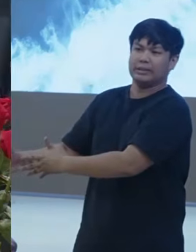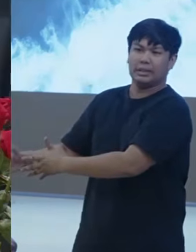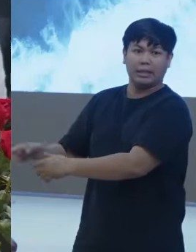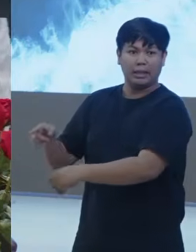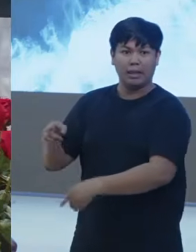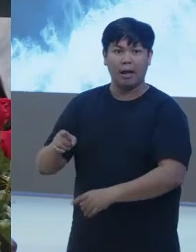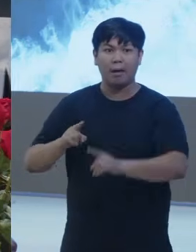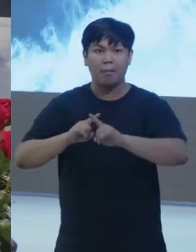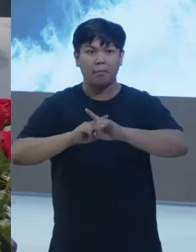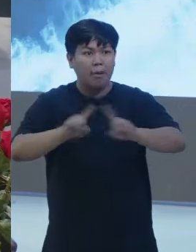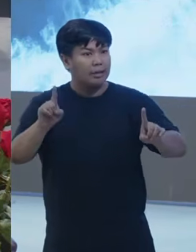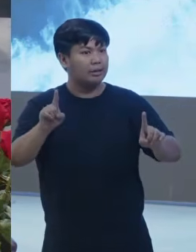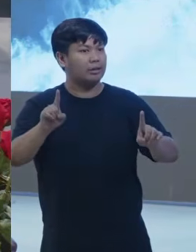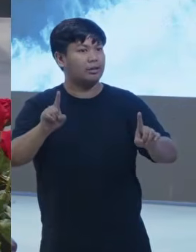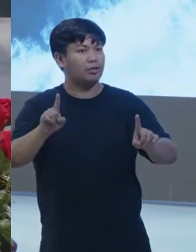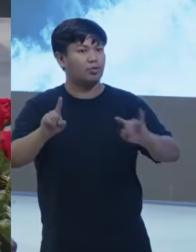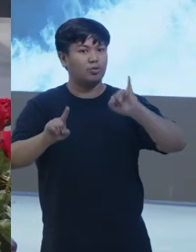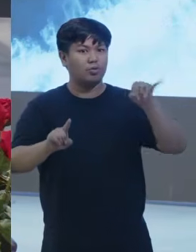evil to Jonah.